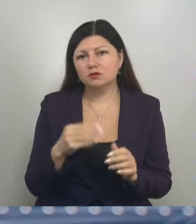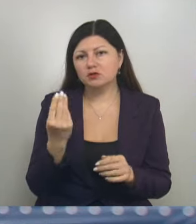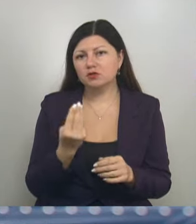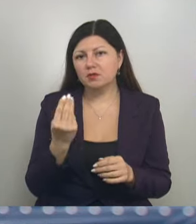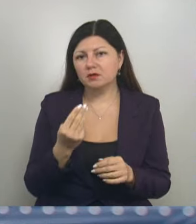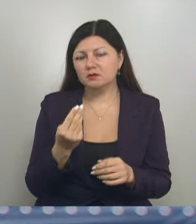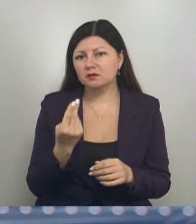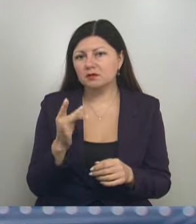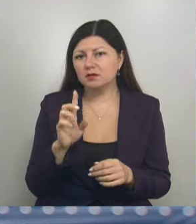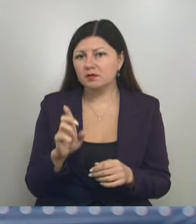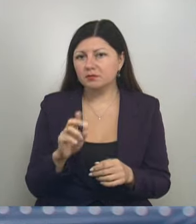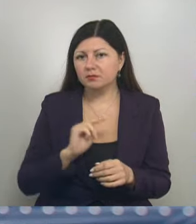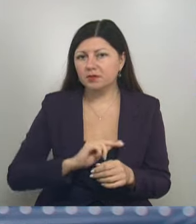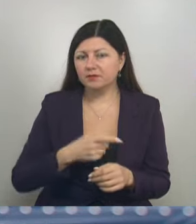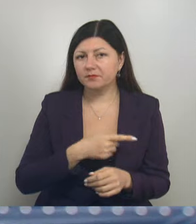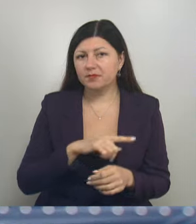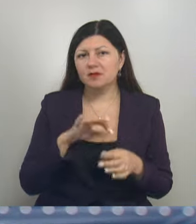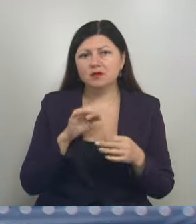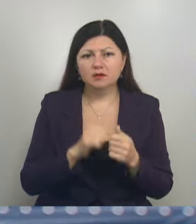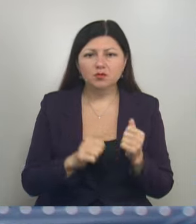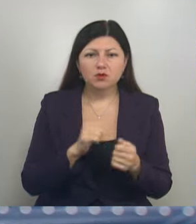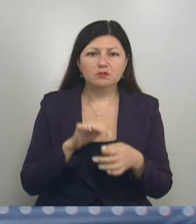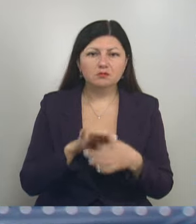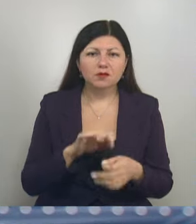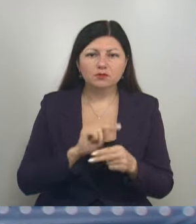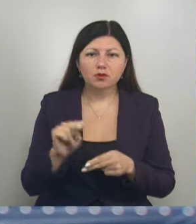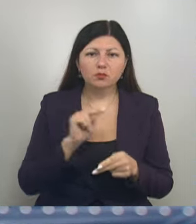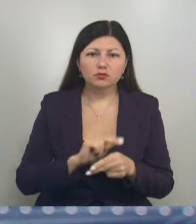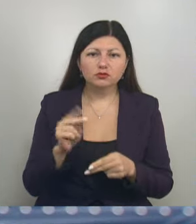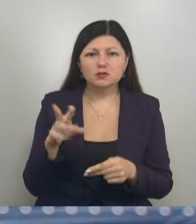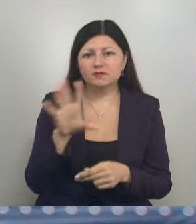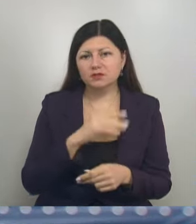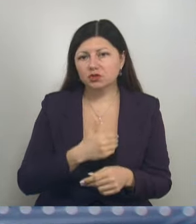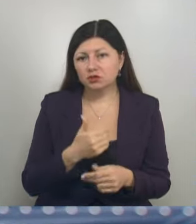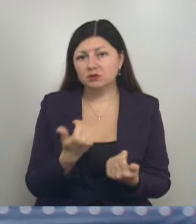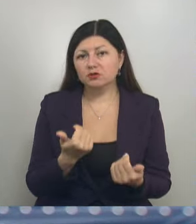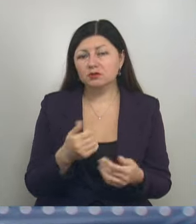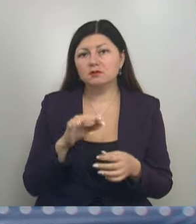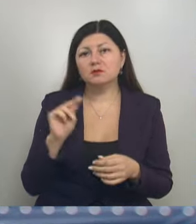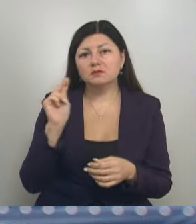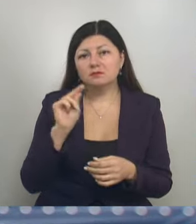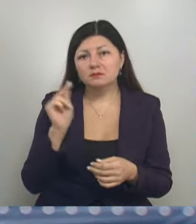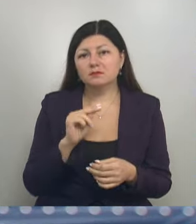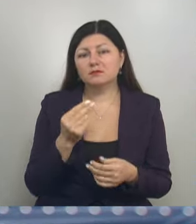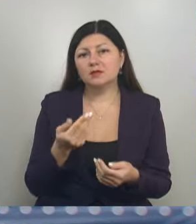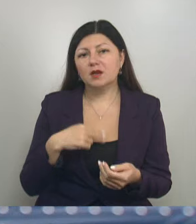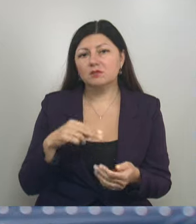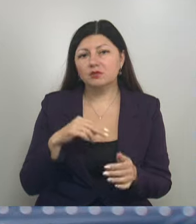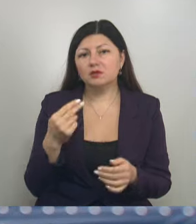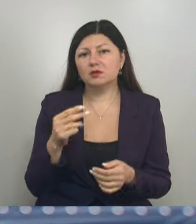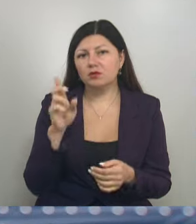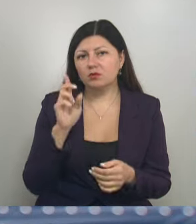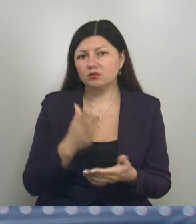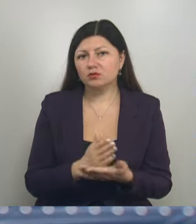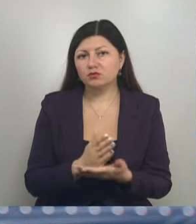ЦРБ. Они регулярно проводят обучение для всех желающих. В этот раз такой курс прошли работники госслужбы. Полученные знания сразу